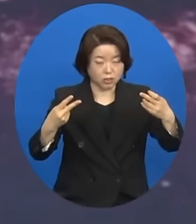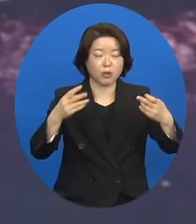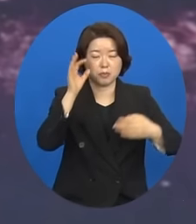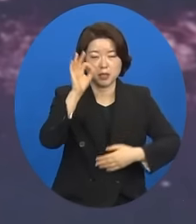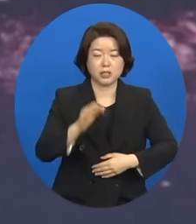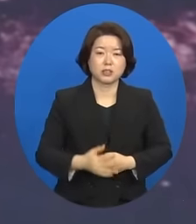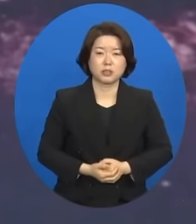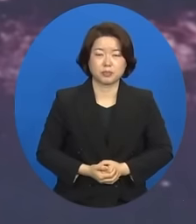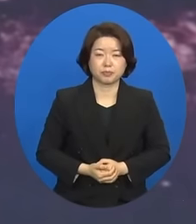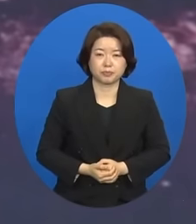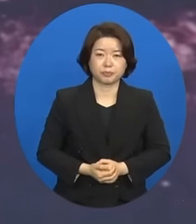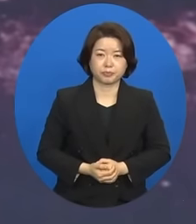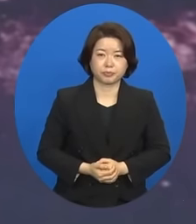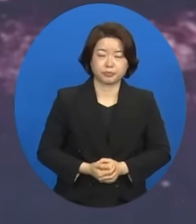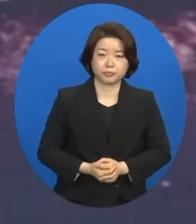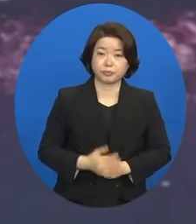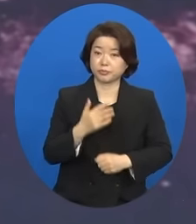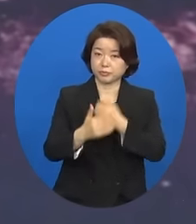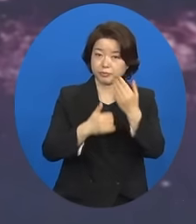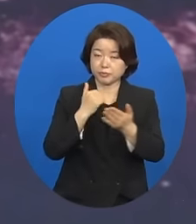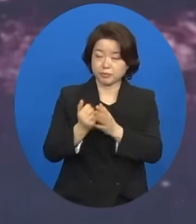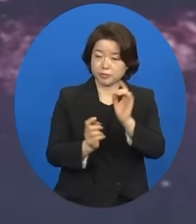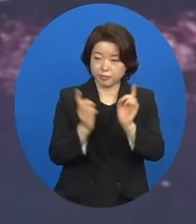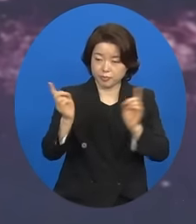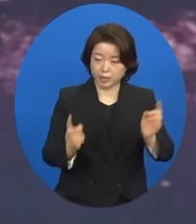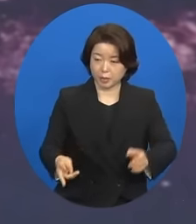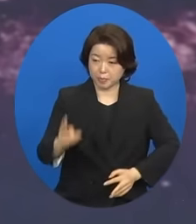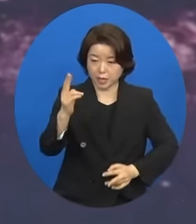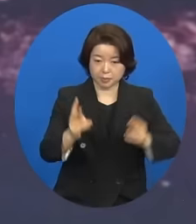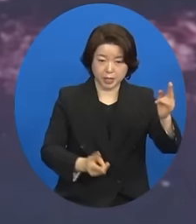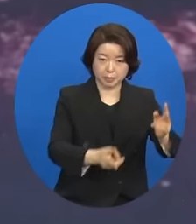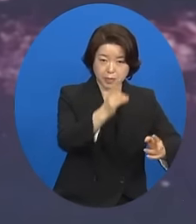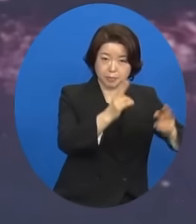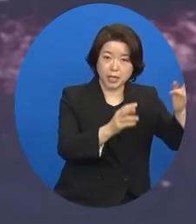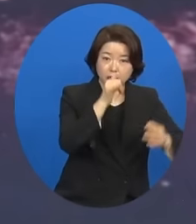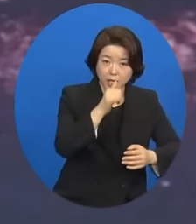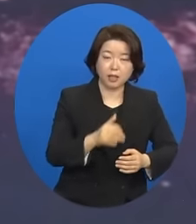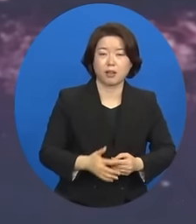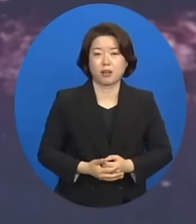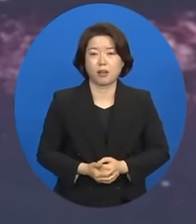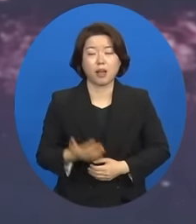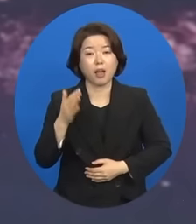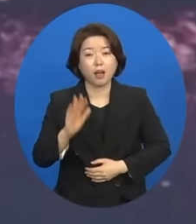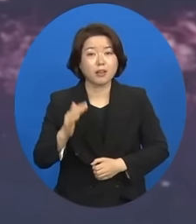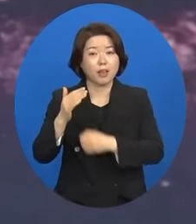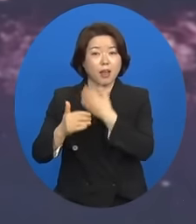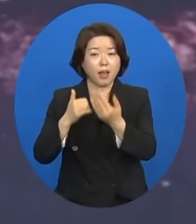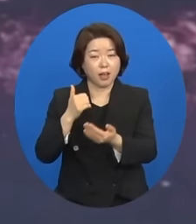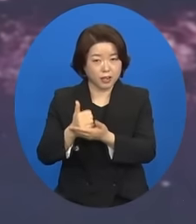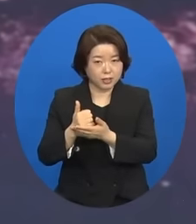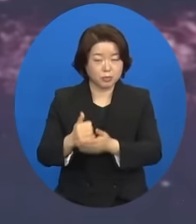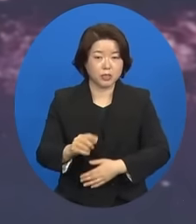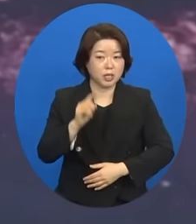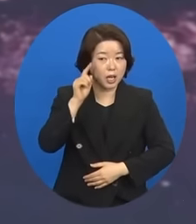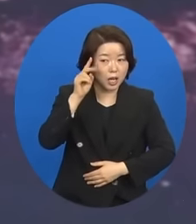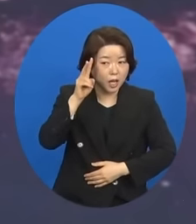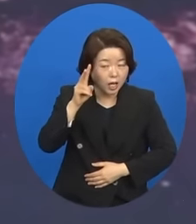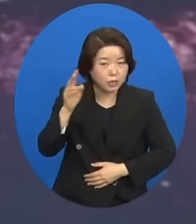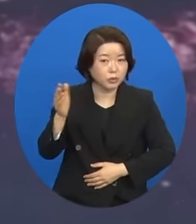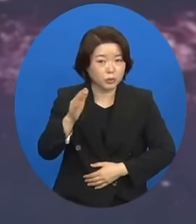하냐면 하나님은 가지치기를 하시는데 하루나 이틀이